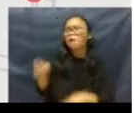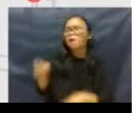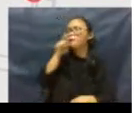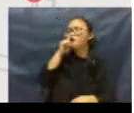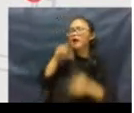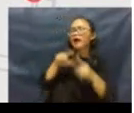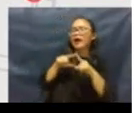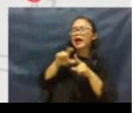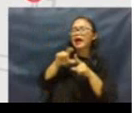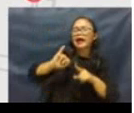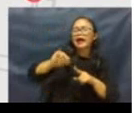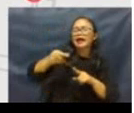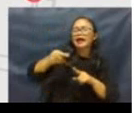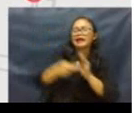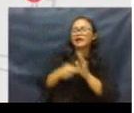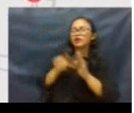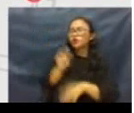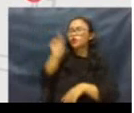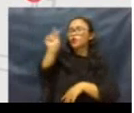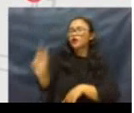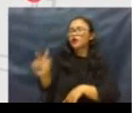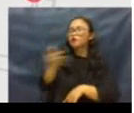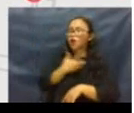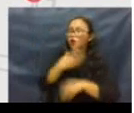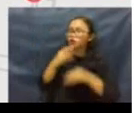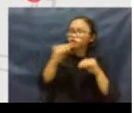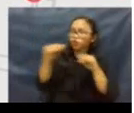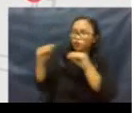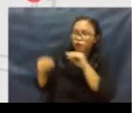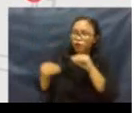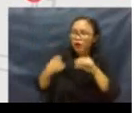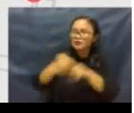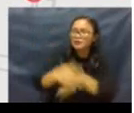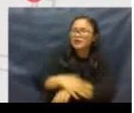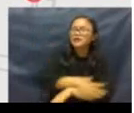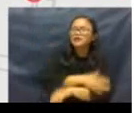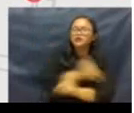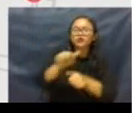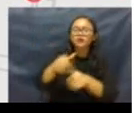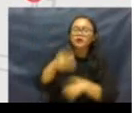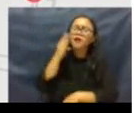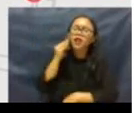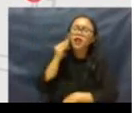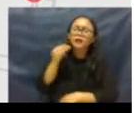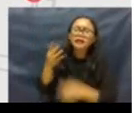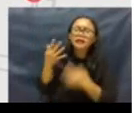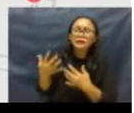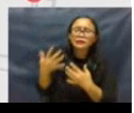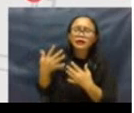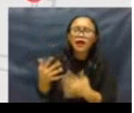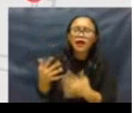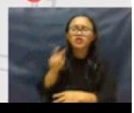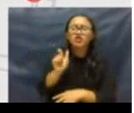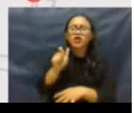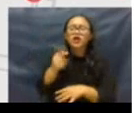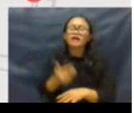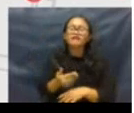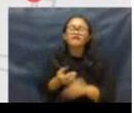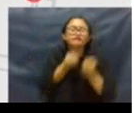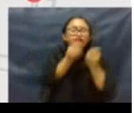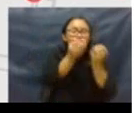ini diundang untuk ngobrol di segmen Bincang Inspirasi untuk sharing pengalaman Bapak dalam menerapkan metode pengajaran yang